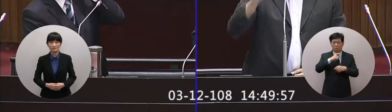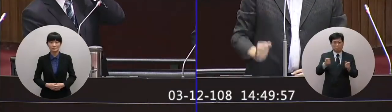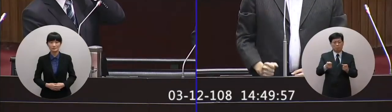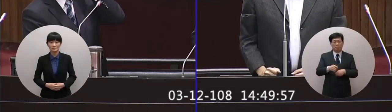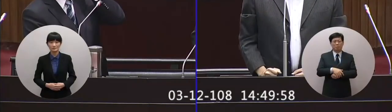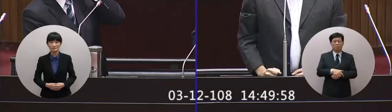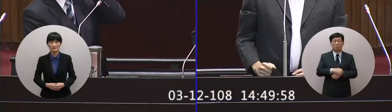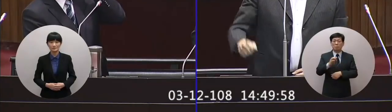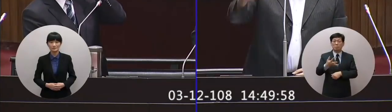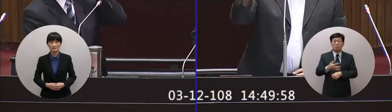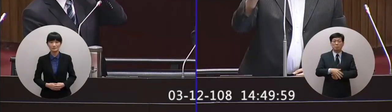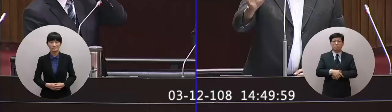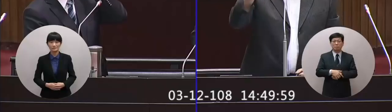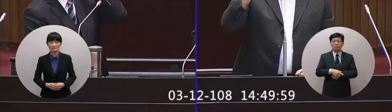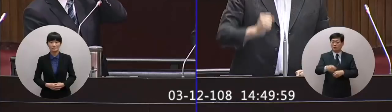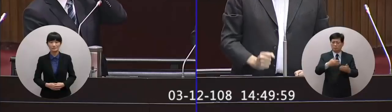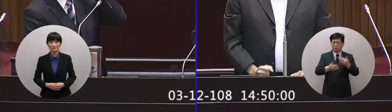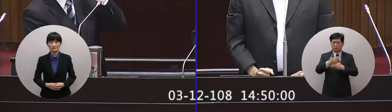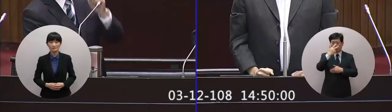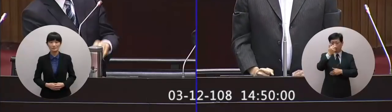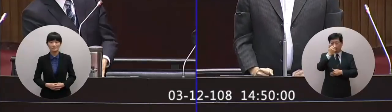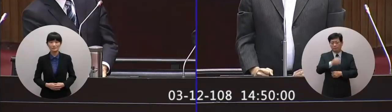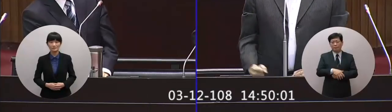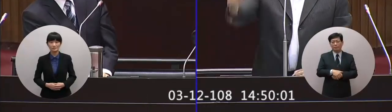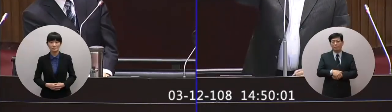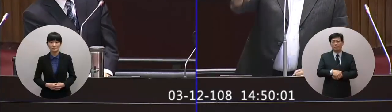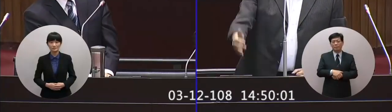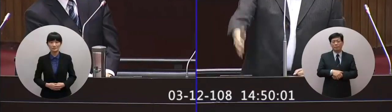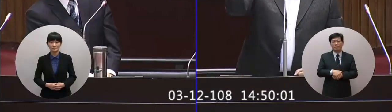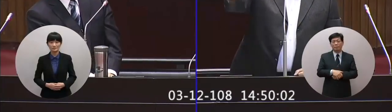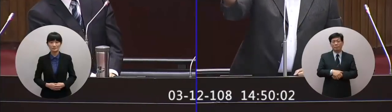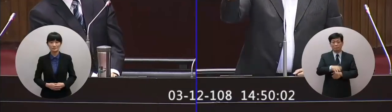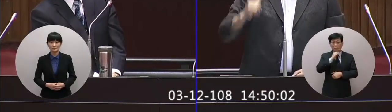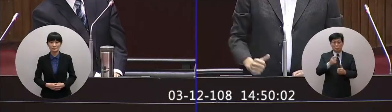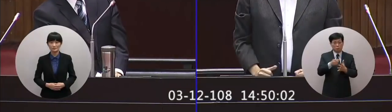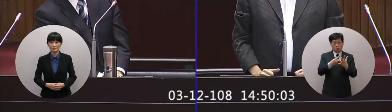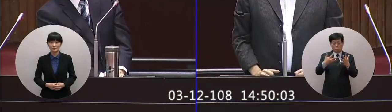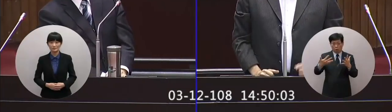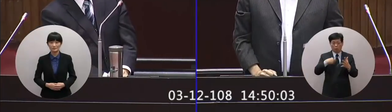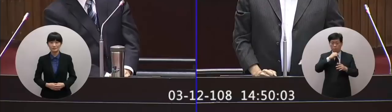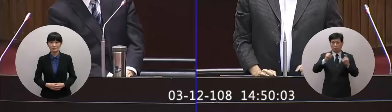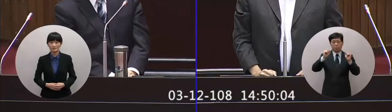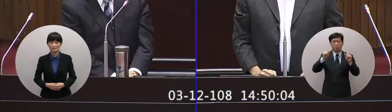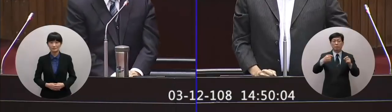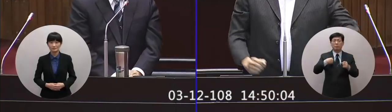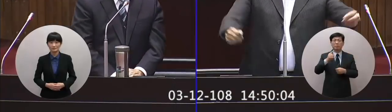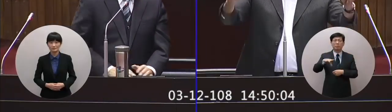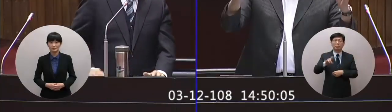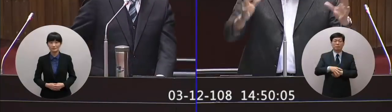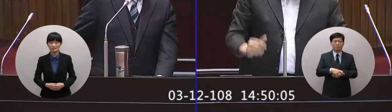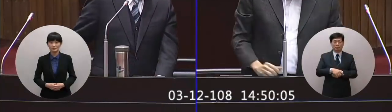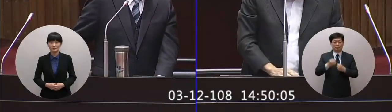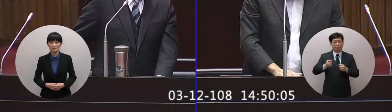高铁站的附近。为什么？因为安尼交通方便。以前我们要来在独到屏东无港，屏东伫对，屏